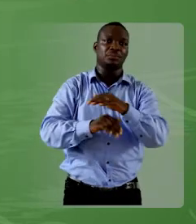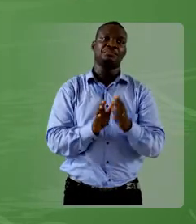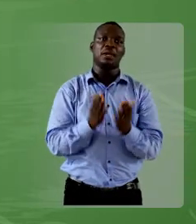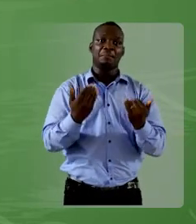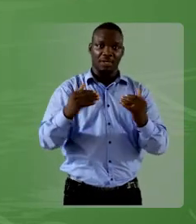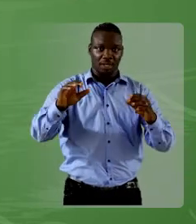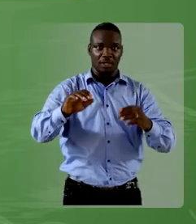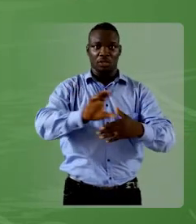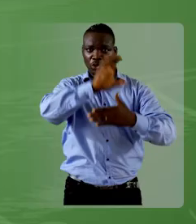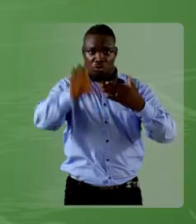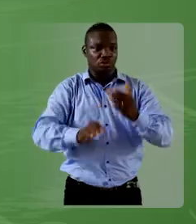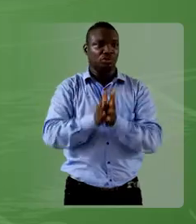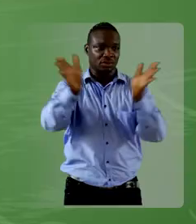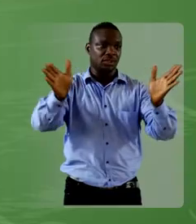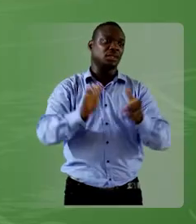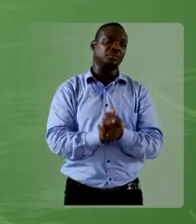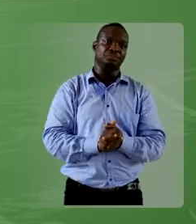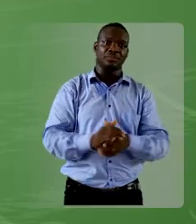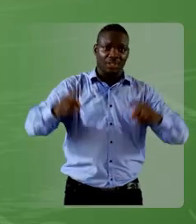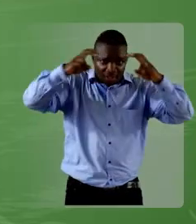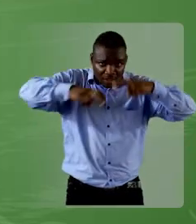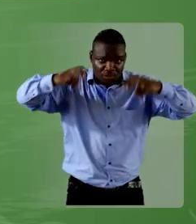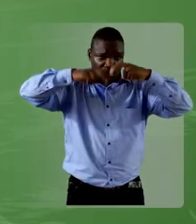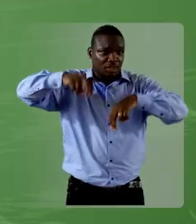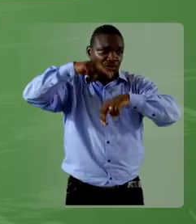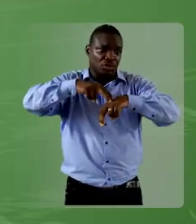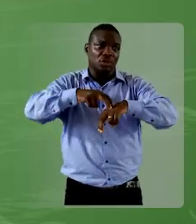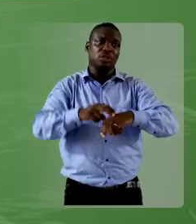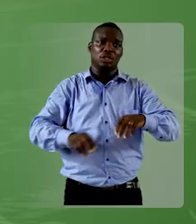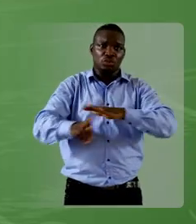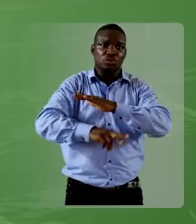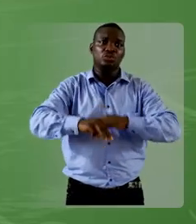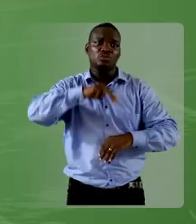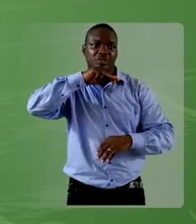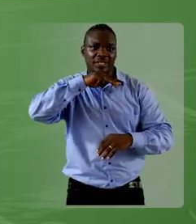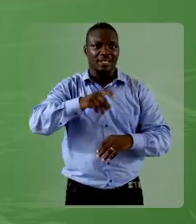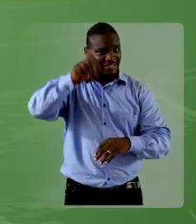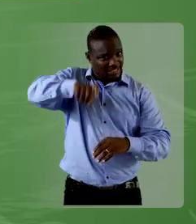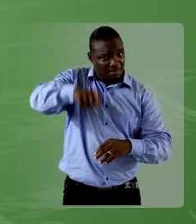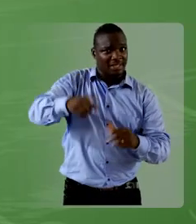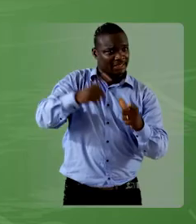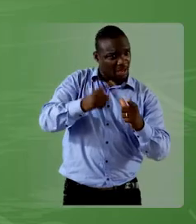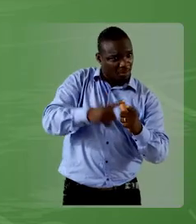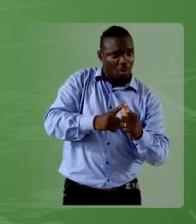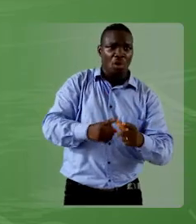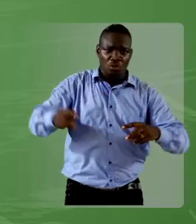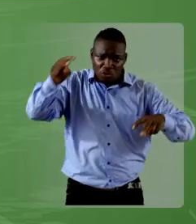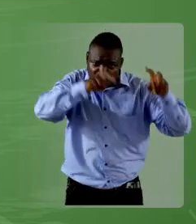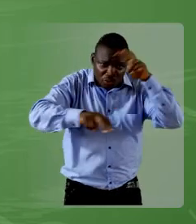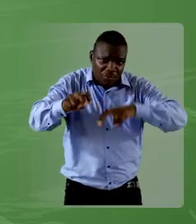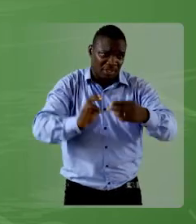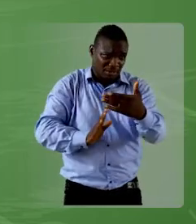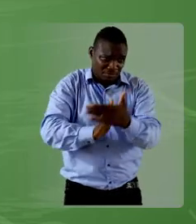générale. L'exploitation des ressources minières nécessite d'abord une prospection bien menée et